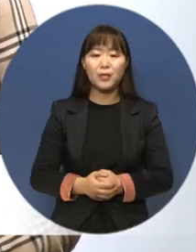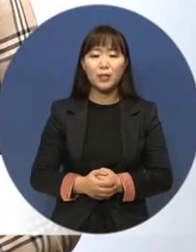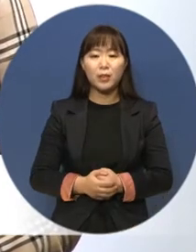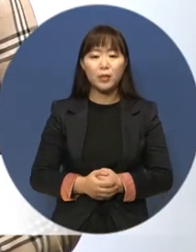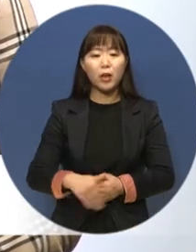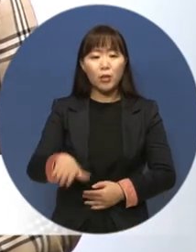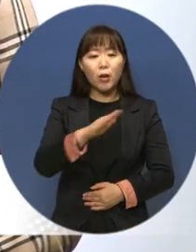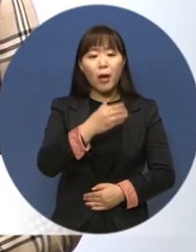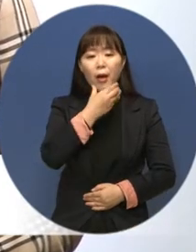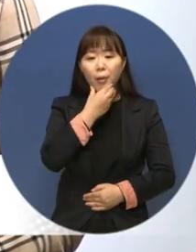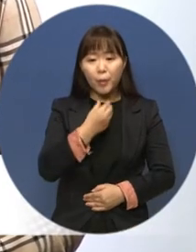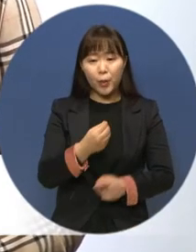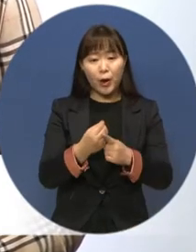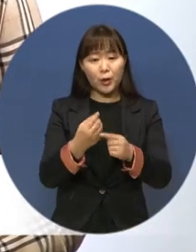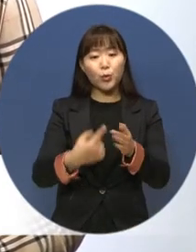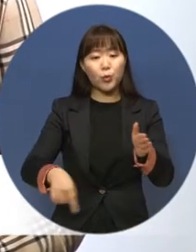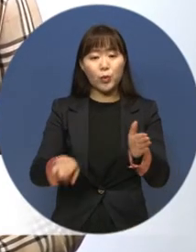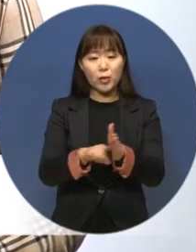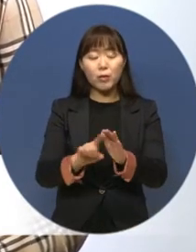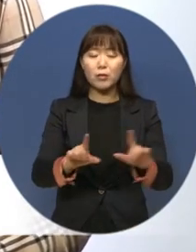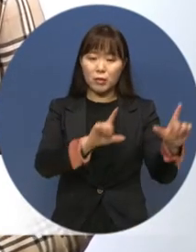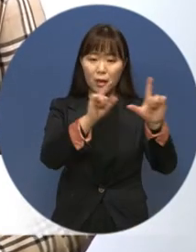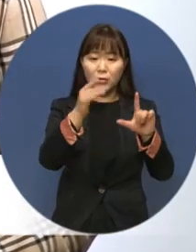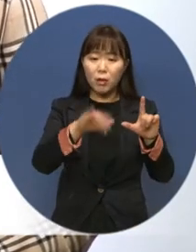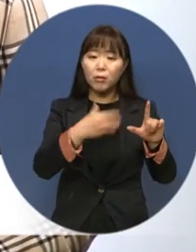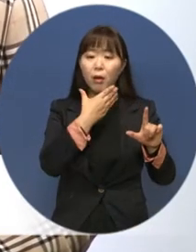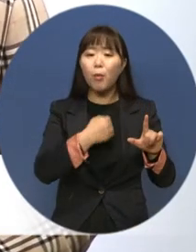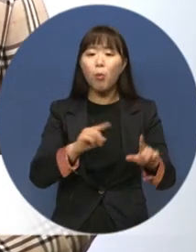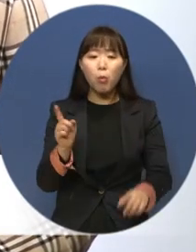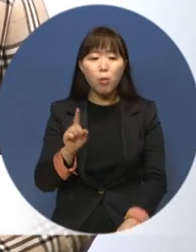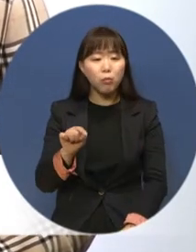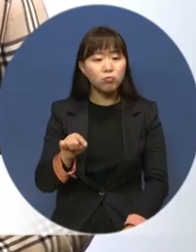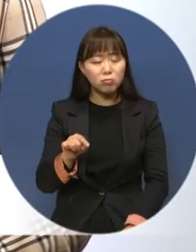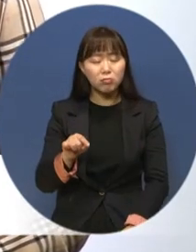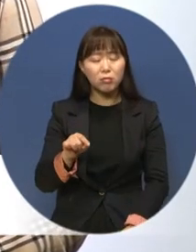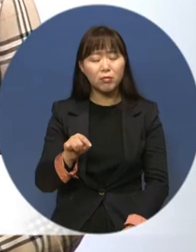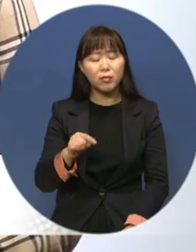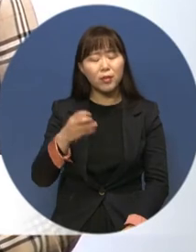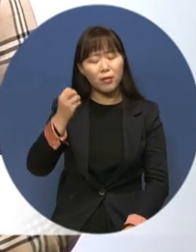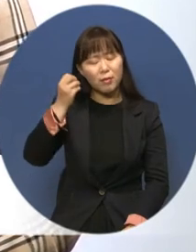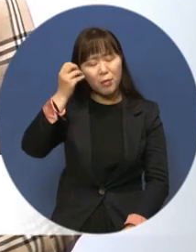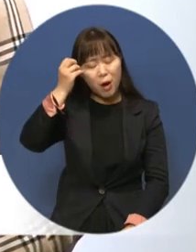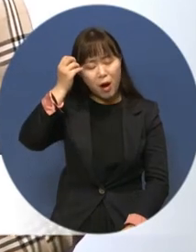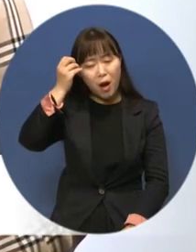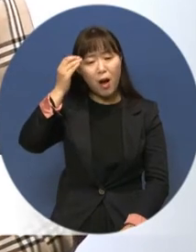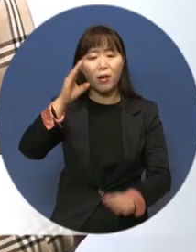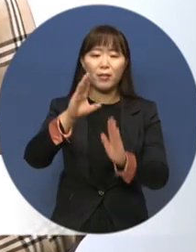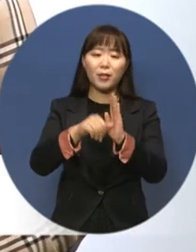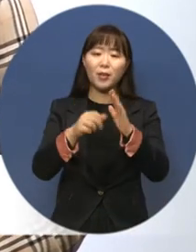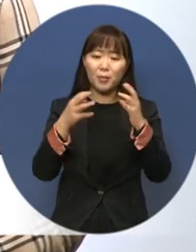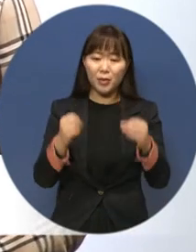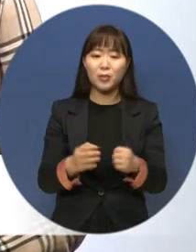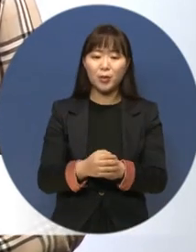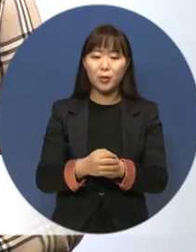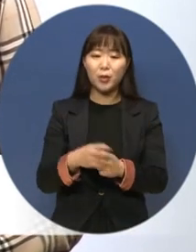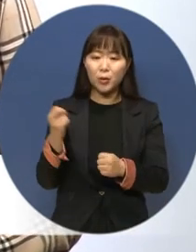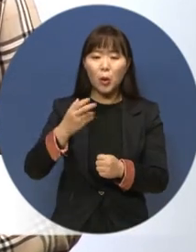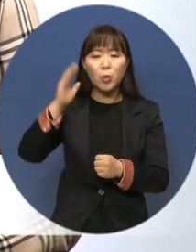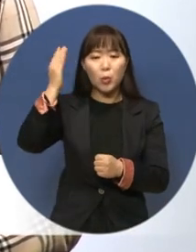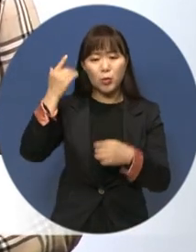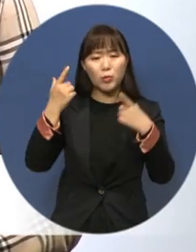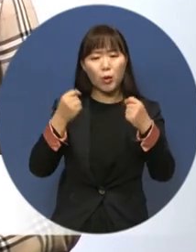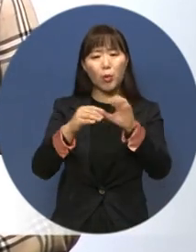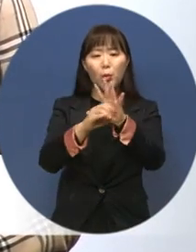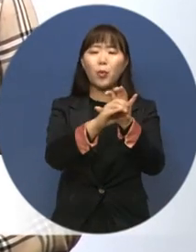우리는 행복하기 위해서 사는데 그 행복이 어디 있는지 잊어버릴 때가 많거든요. 그리고 또 요즘같이